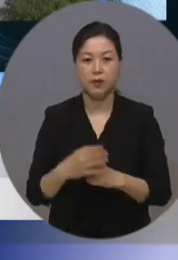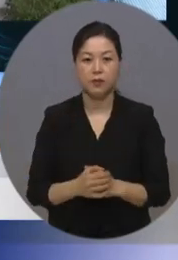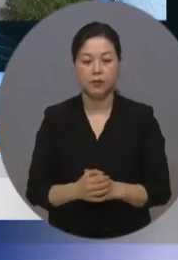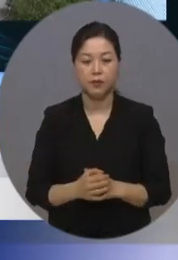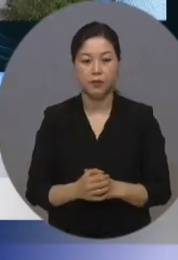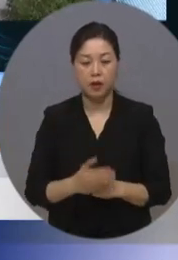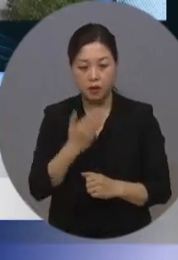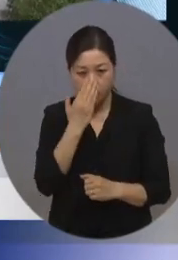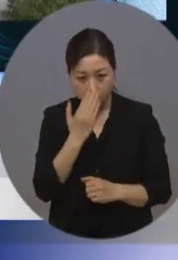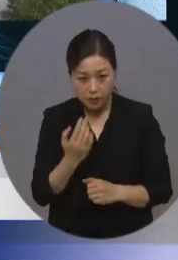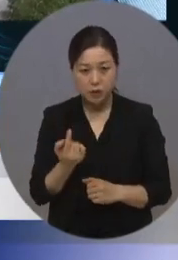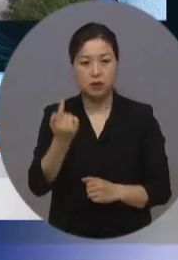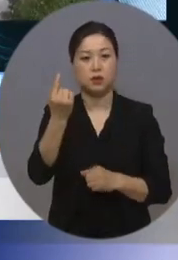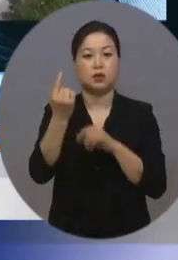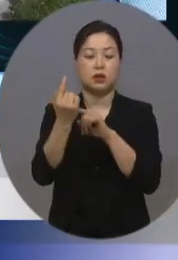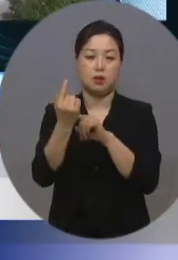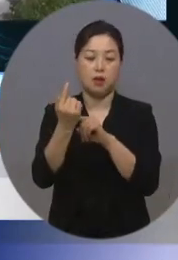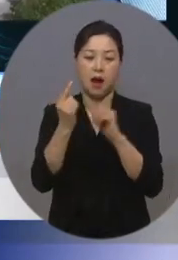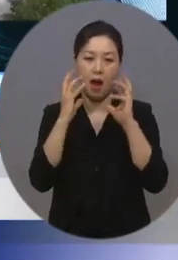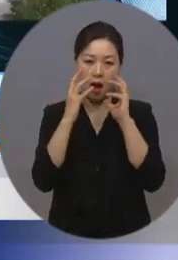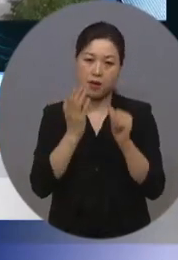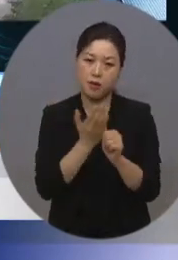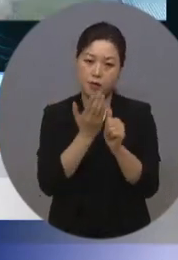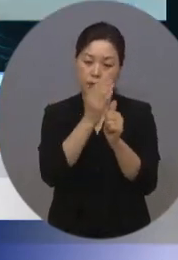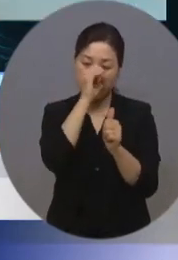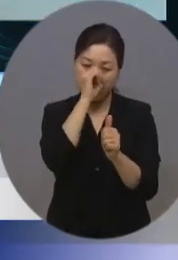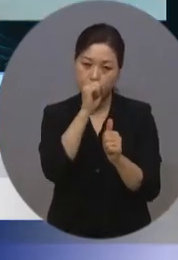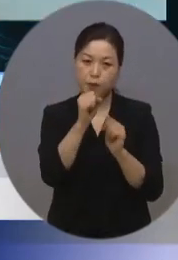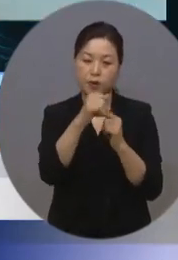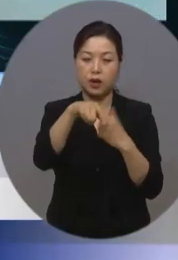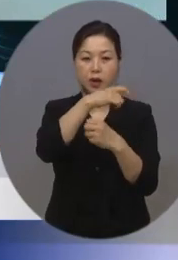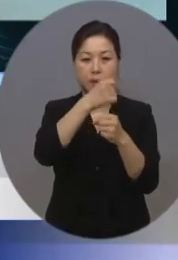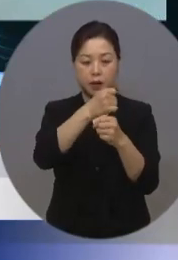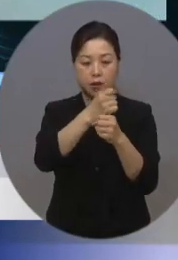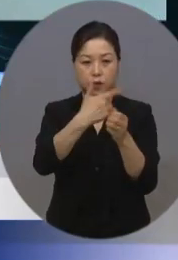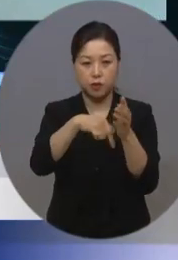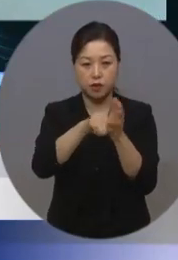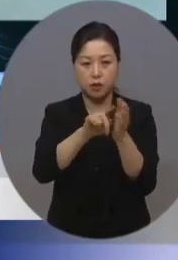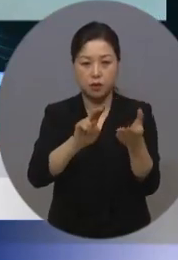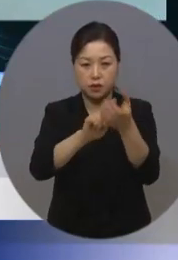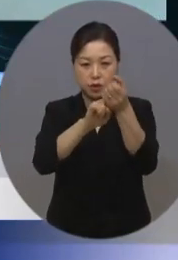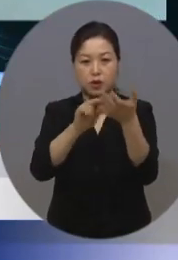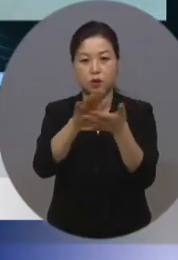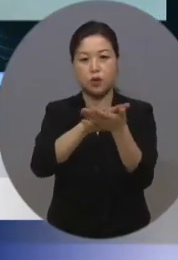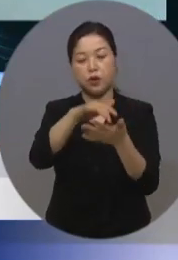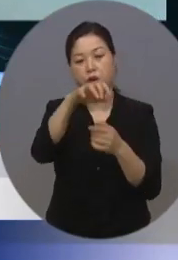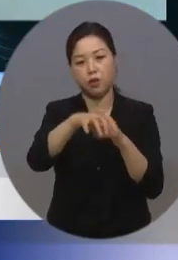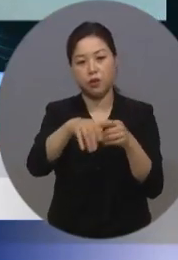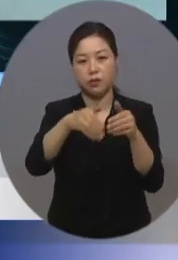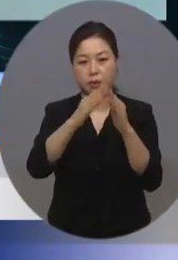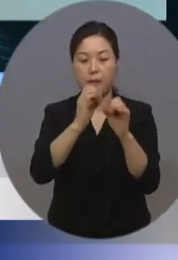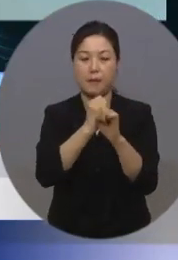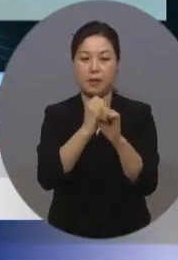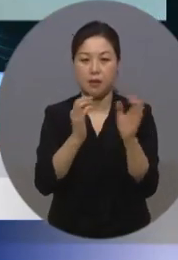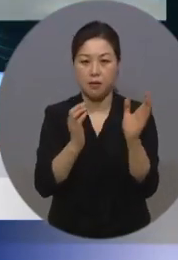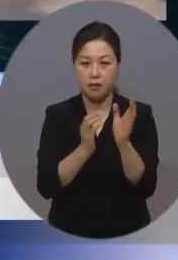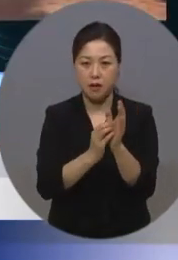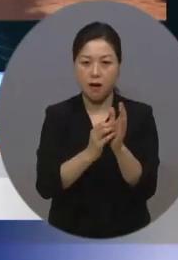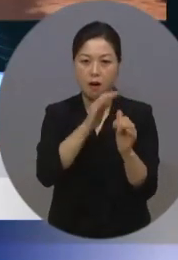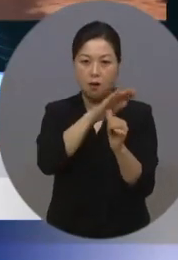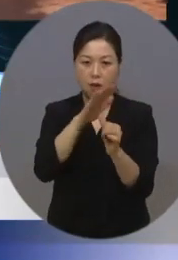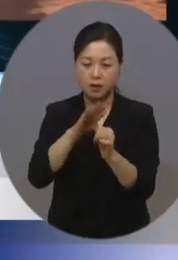춘천시가 아이 키우기 좋은 환경을 만들기 위해 기적의 놀이터를 마련했습니다. 아이들이 마음껏 뛰놀 수 있는 공간이 될